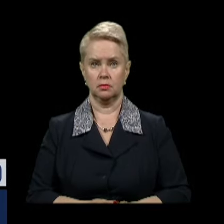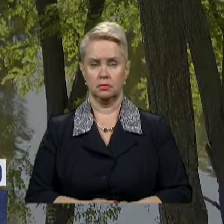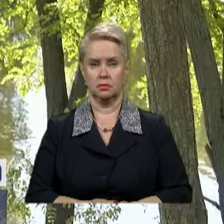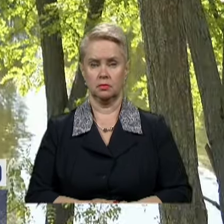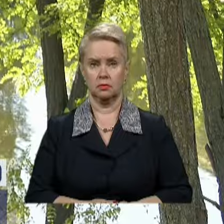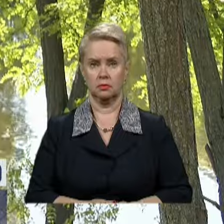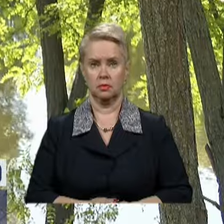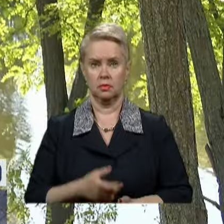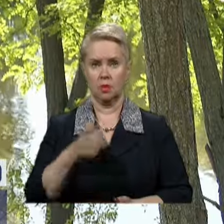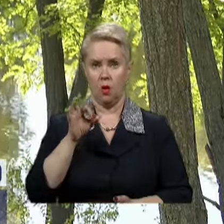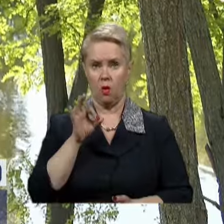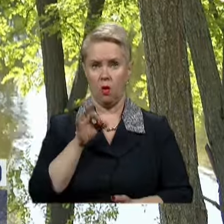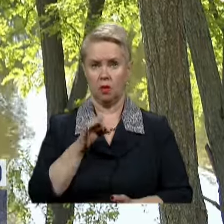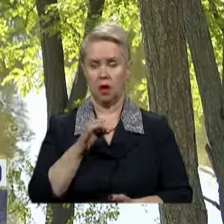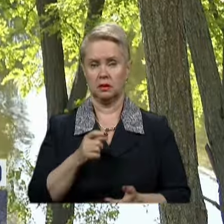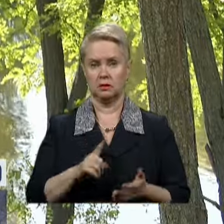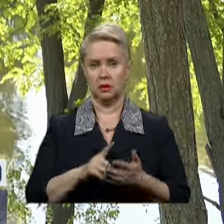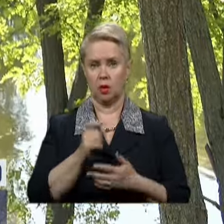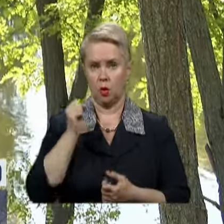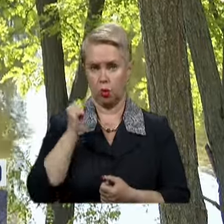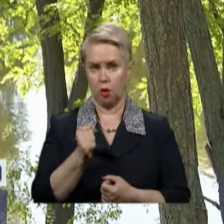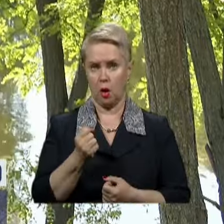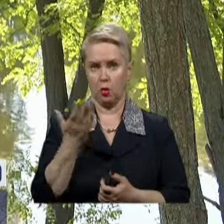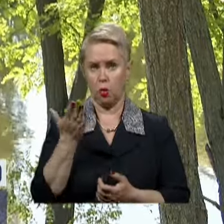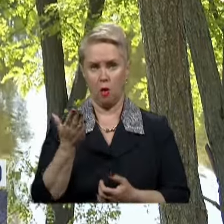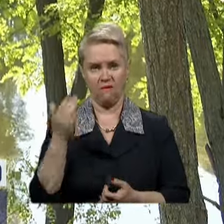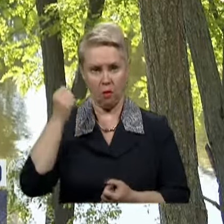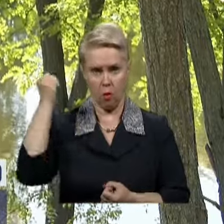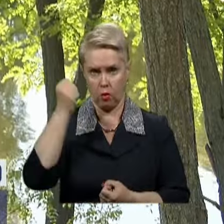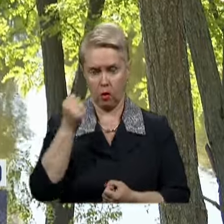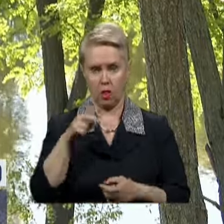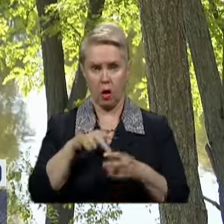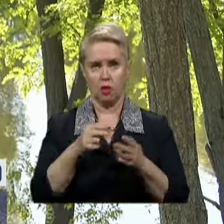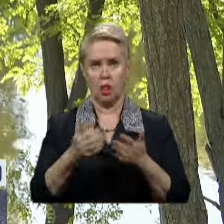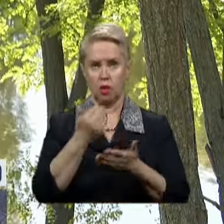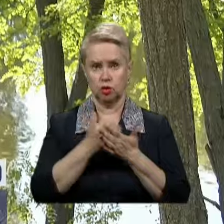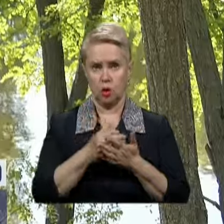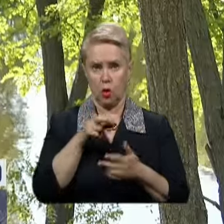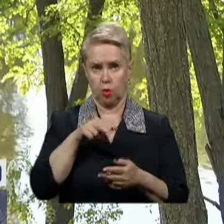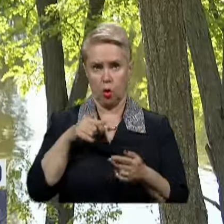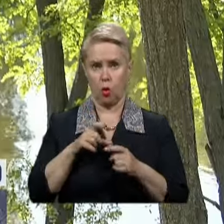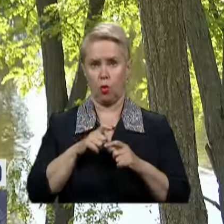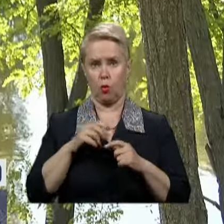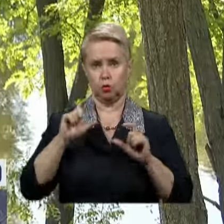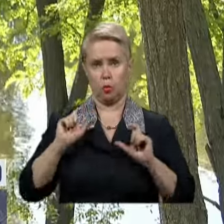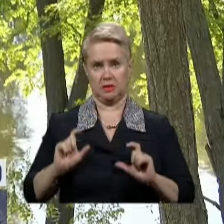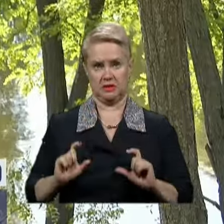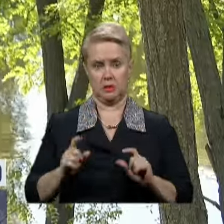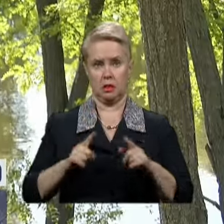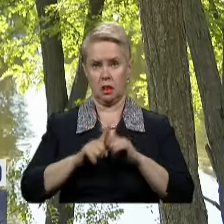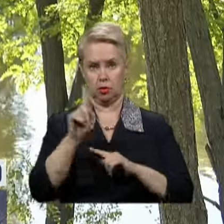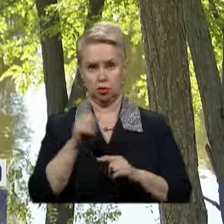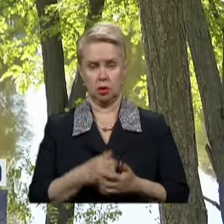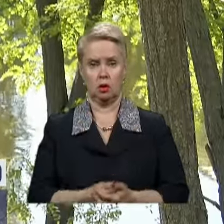Ну, вона нанесла удар спочатку рукою в голову, Еля почала відходити до клумби, щоб посидіти, і це